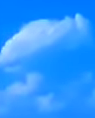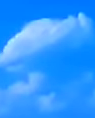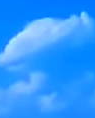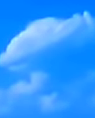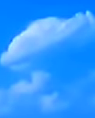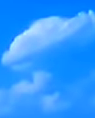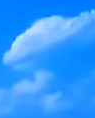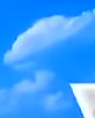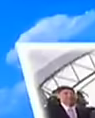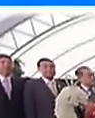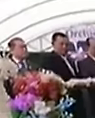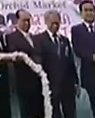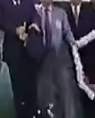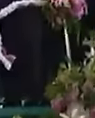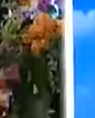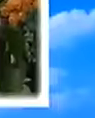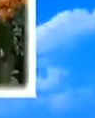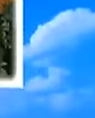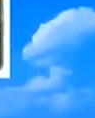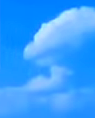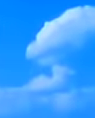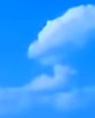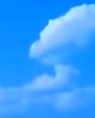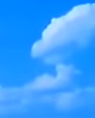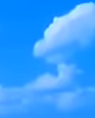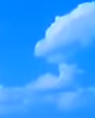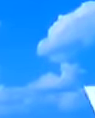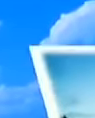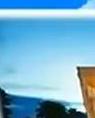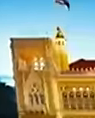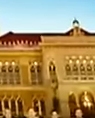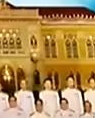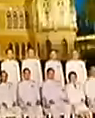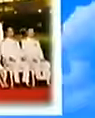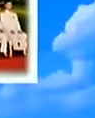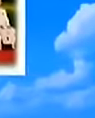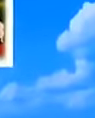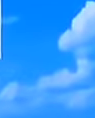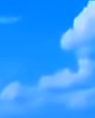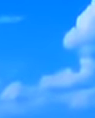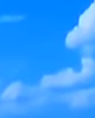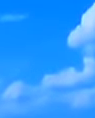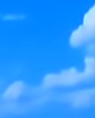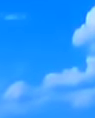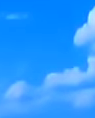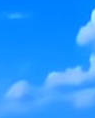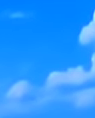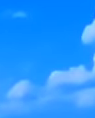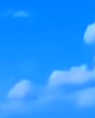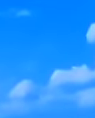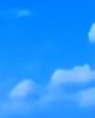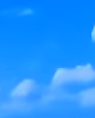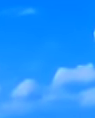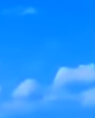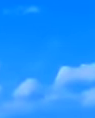นี้ชาติเผชิญผ่านภัยไฟลุกโชนขึ้นมาทุกคราขอเป็นคน